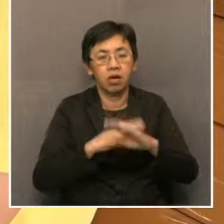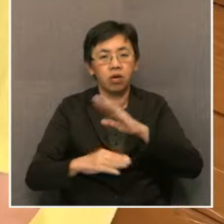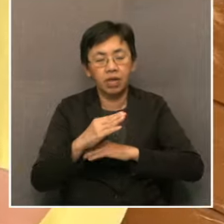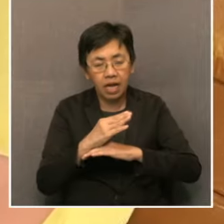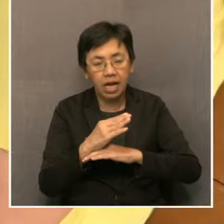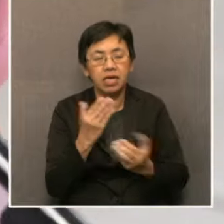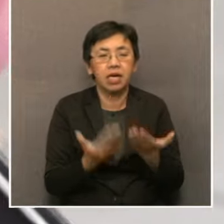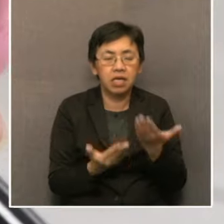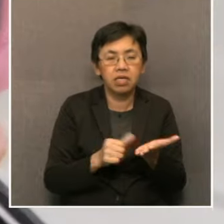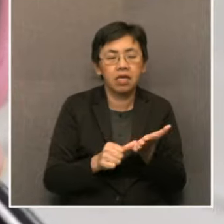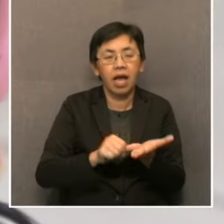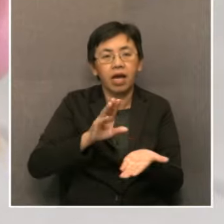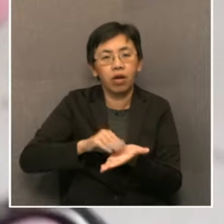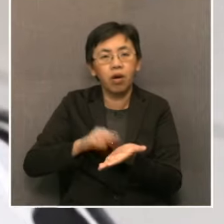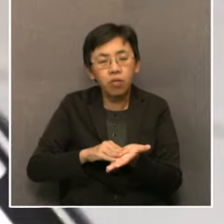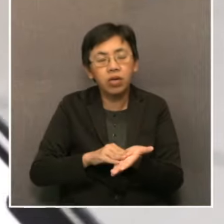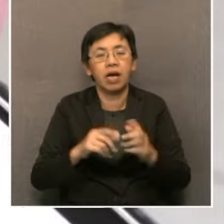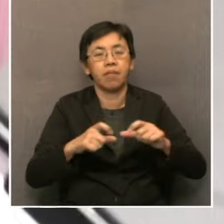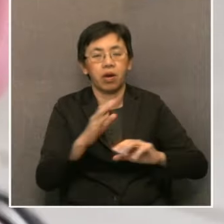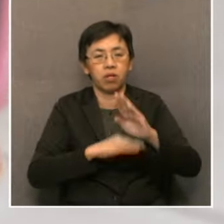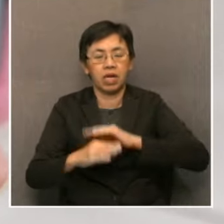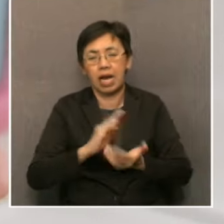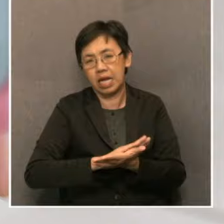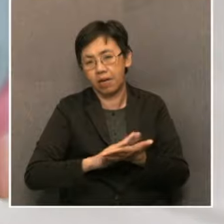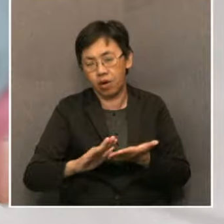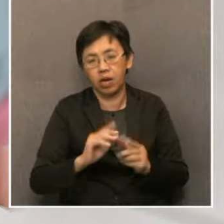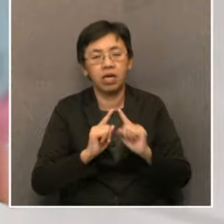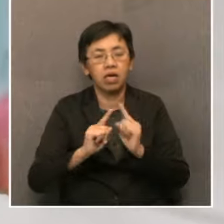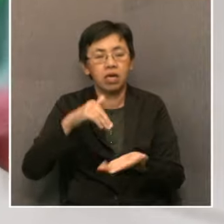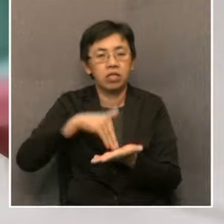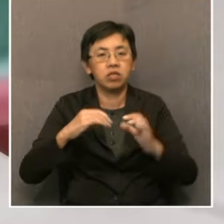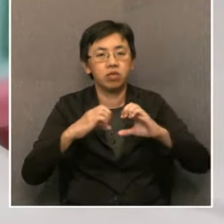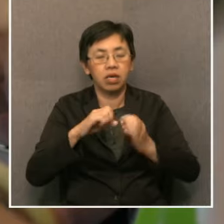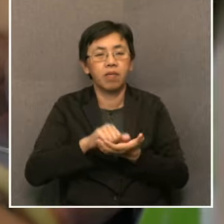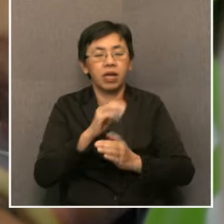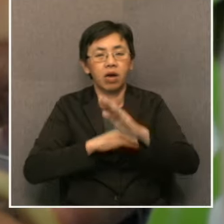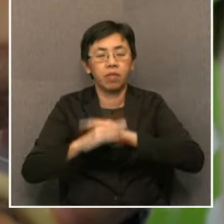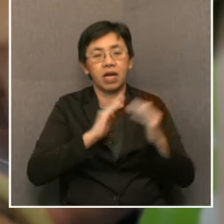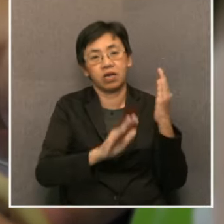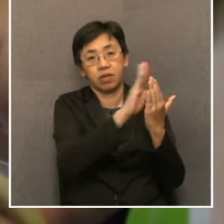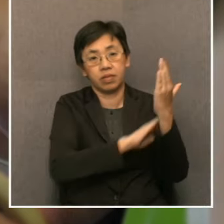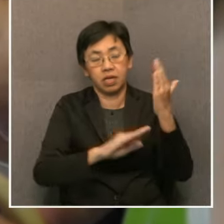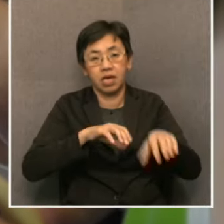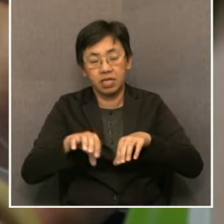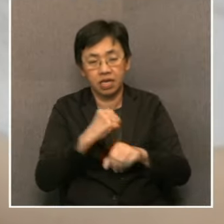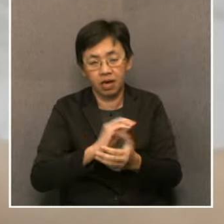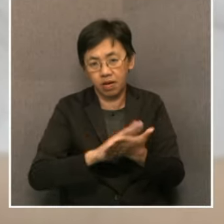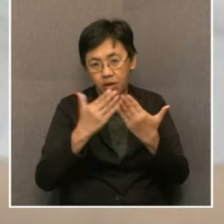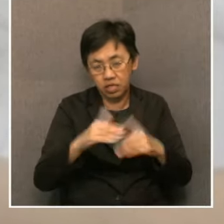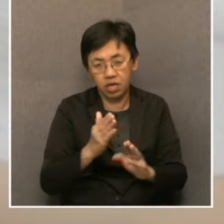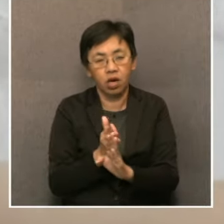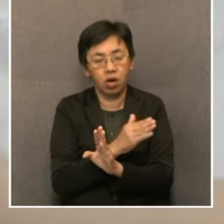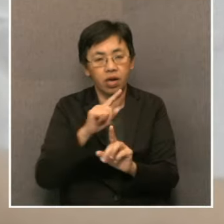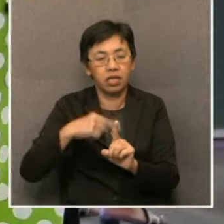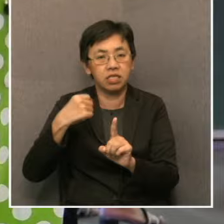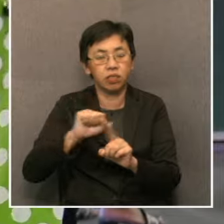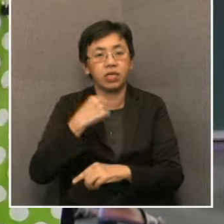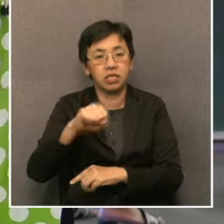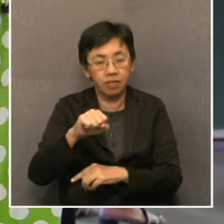อ